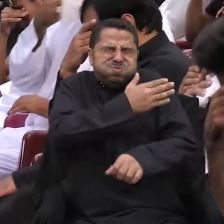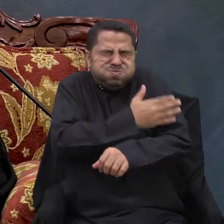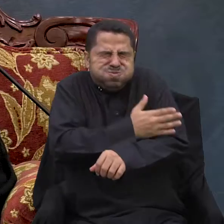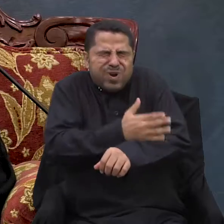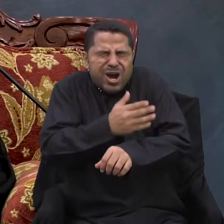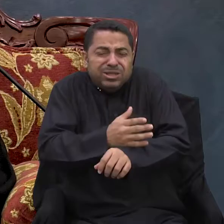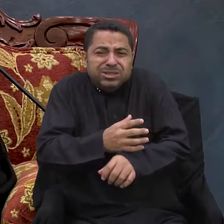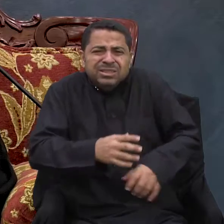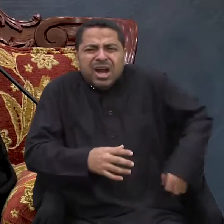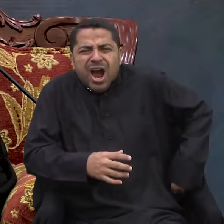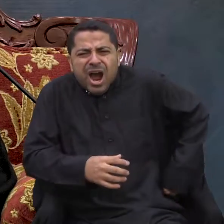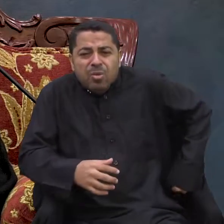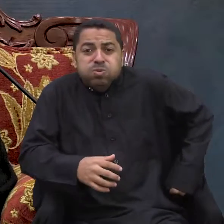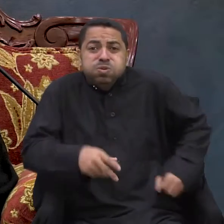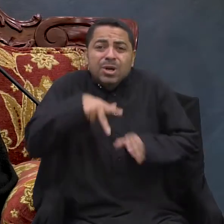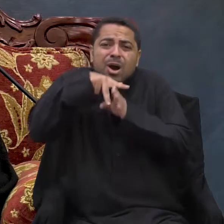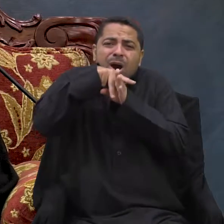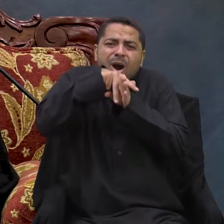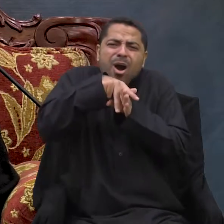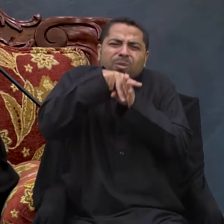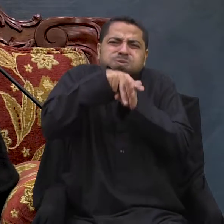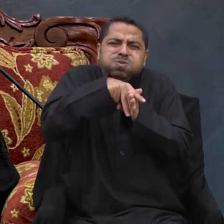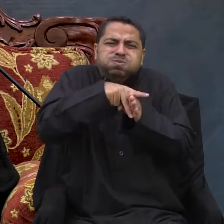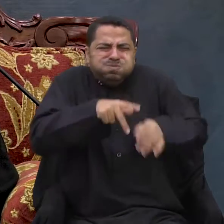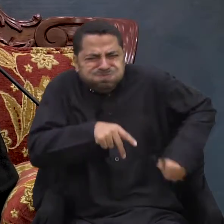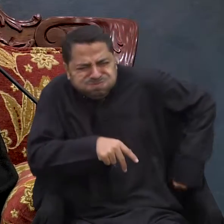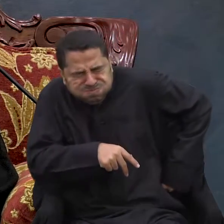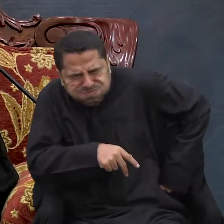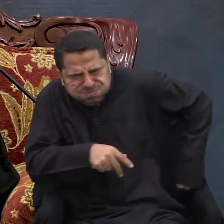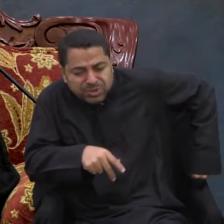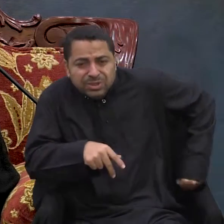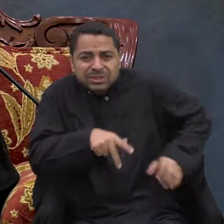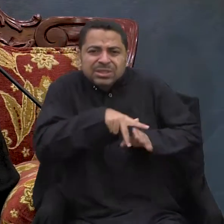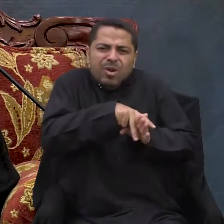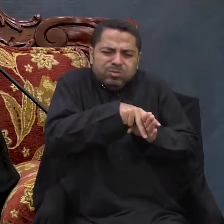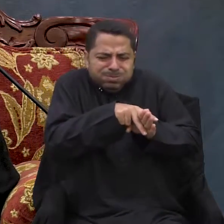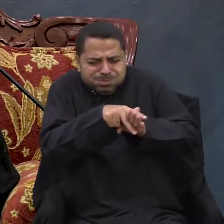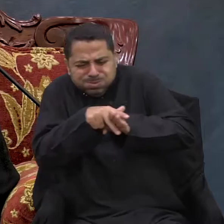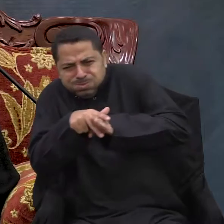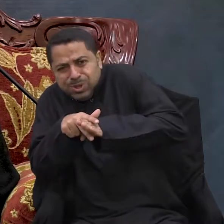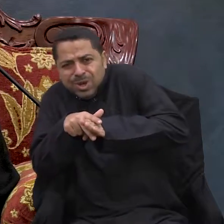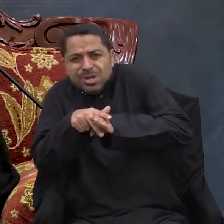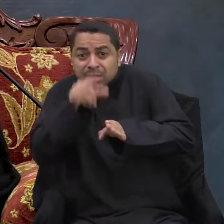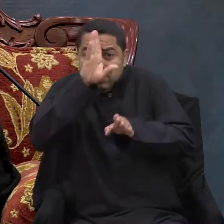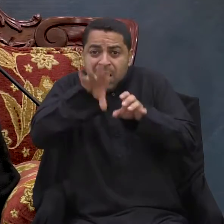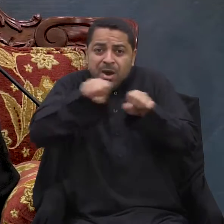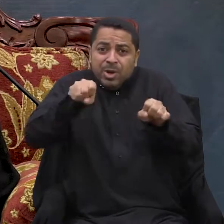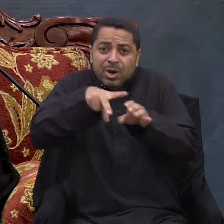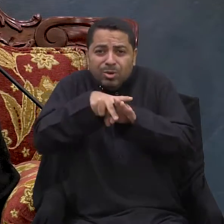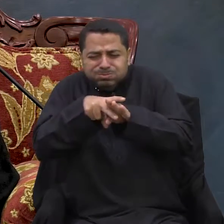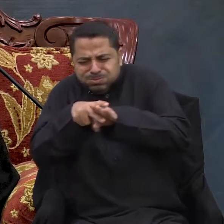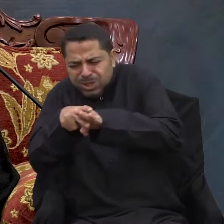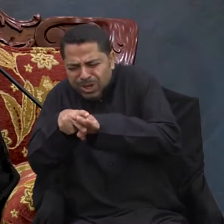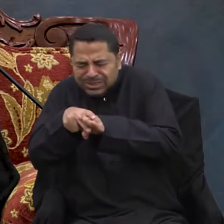أن يستمسك على ظهر الفرس، أخذ يتمايل يمينا